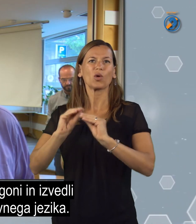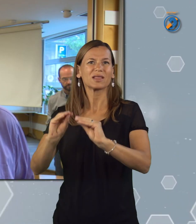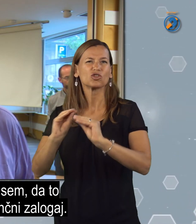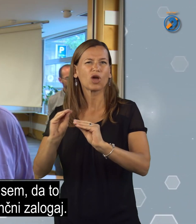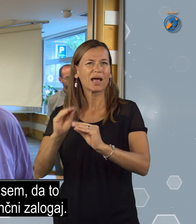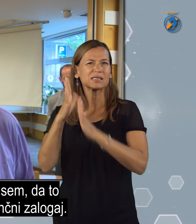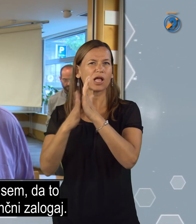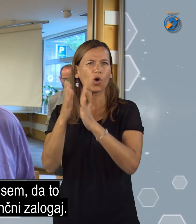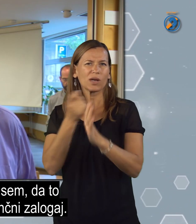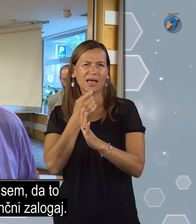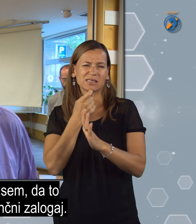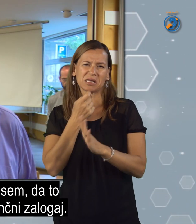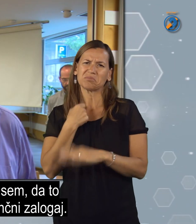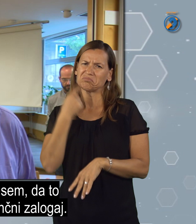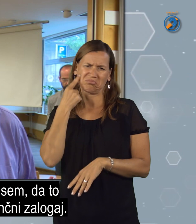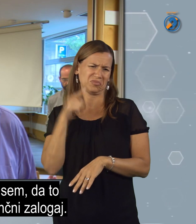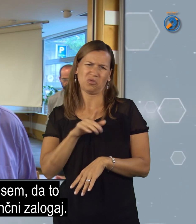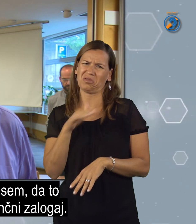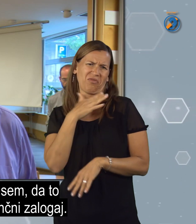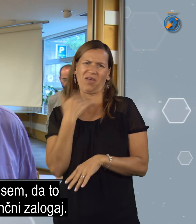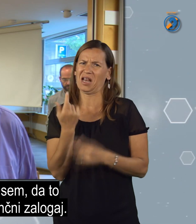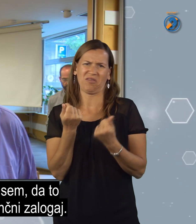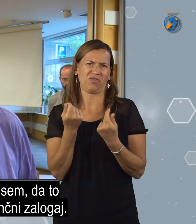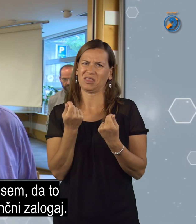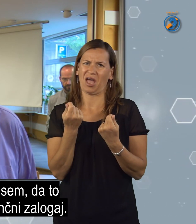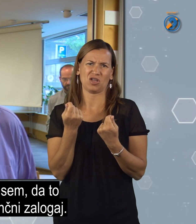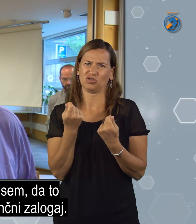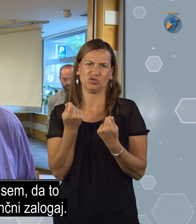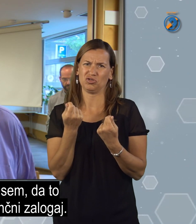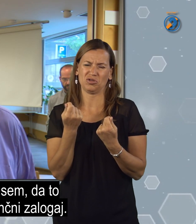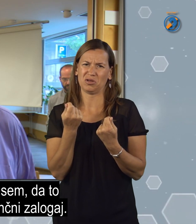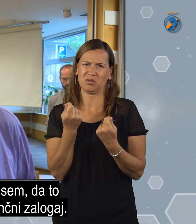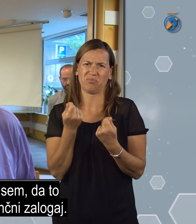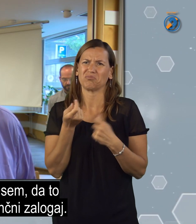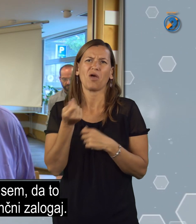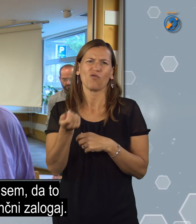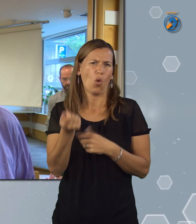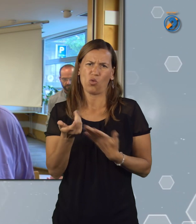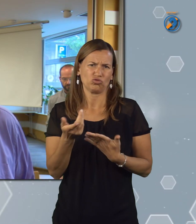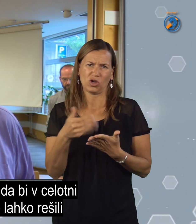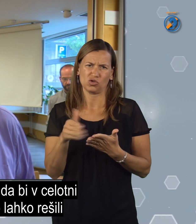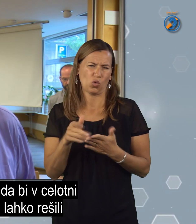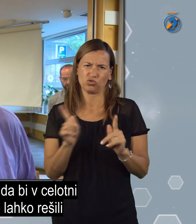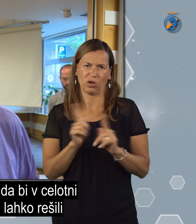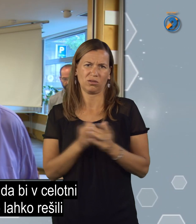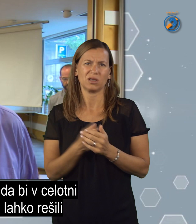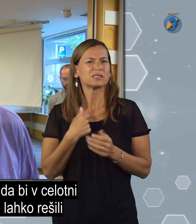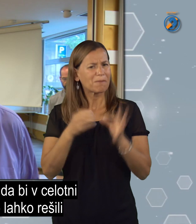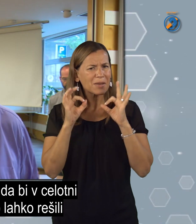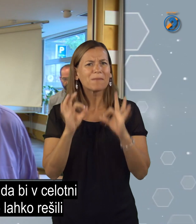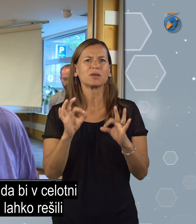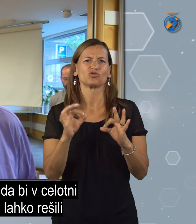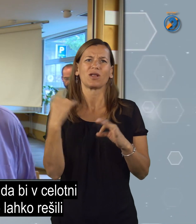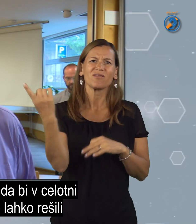in sem prepričan, da to ni nek velik finančni in kakorkoli drugačen zalogaj. Mnenja sem, da bi po